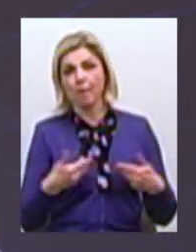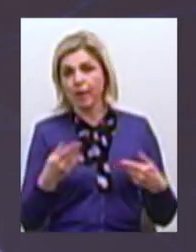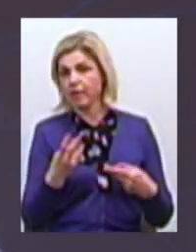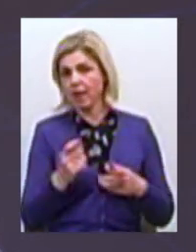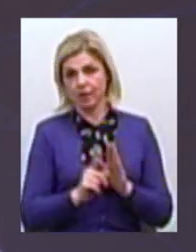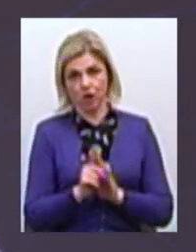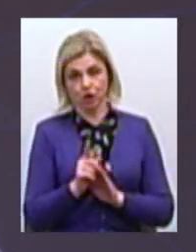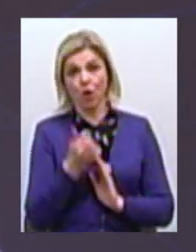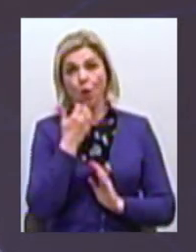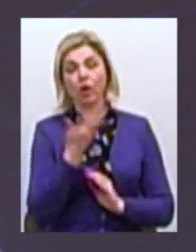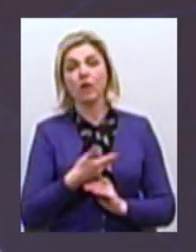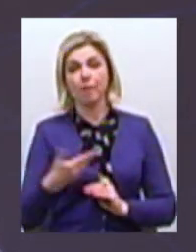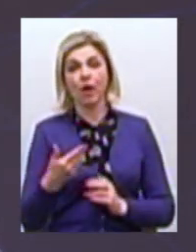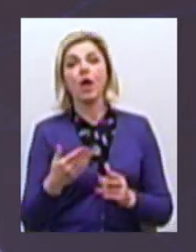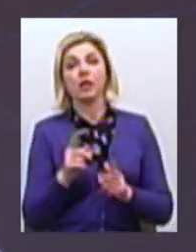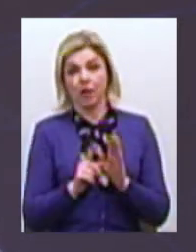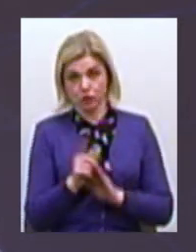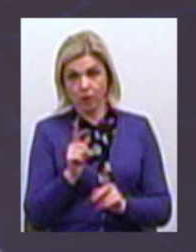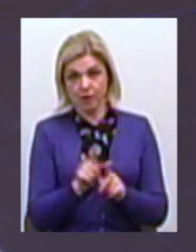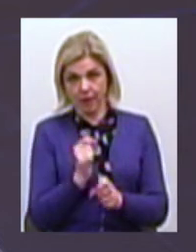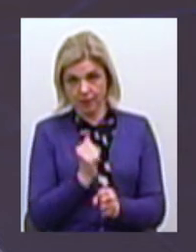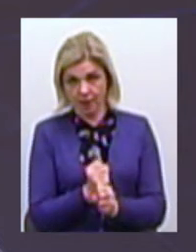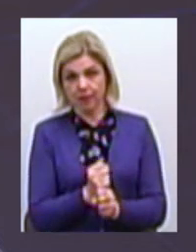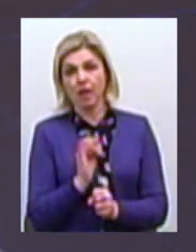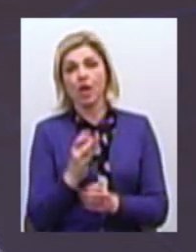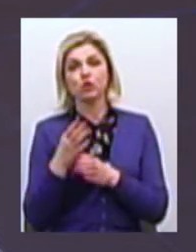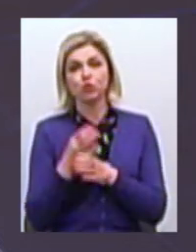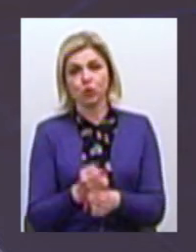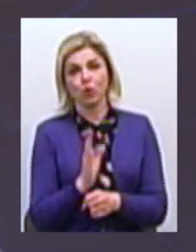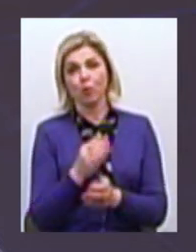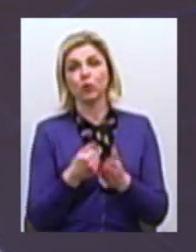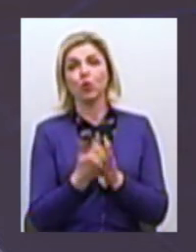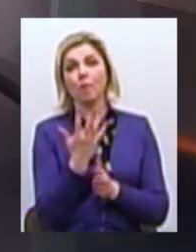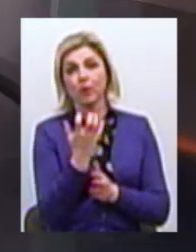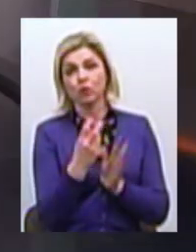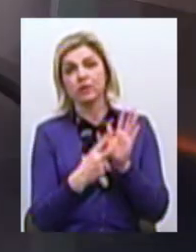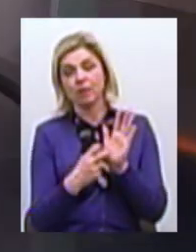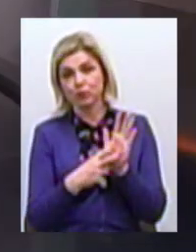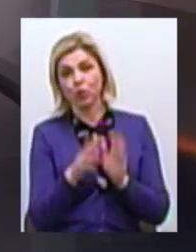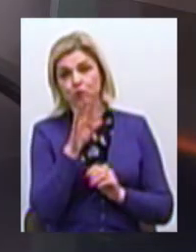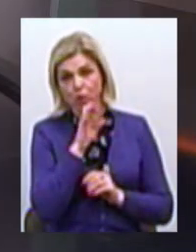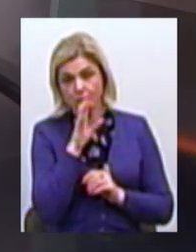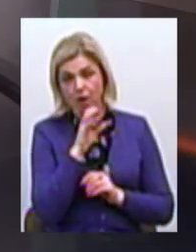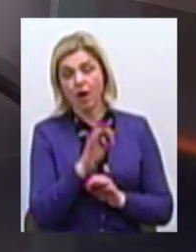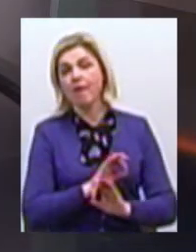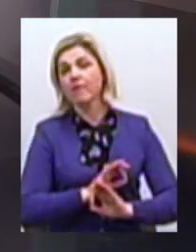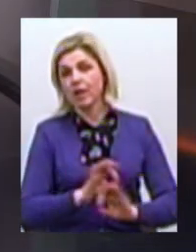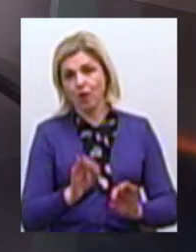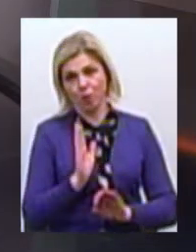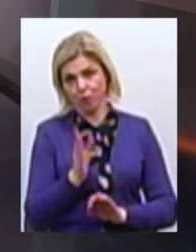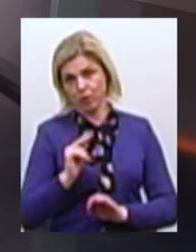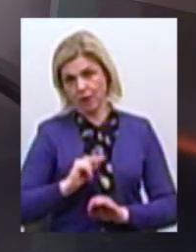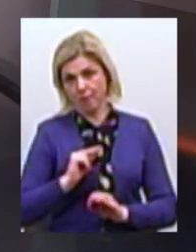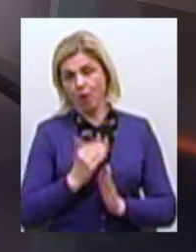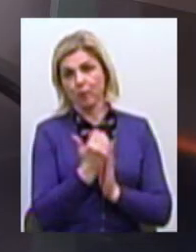этап, и у нас количество собак будет снижено в городе до 500-700 особей, великолепно будет работать та